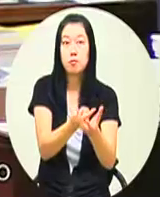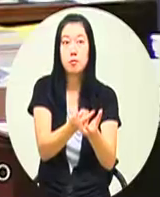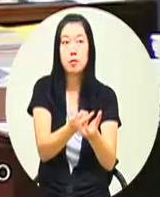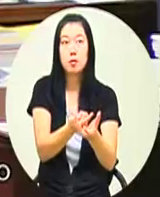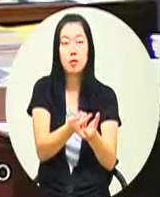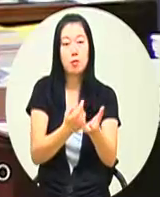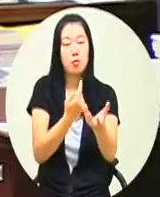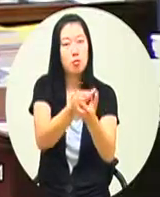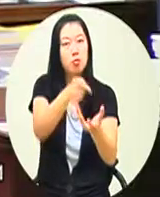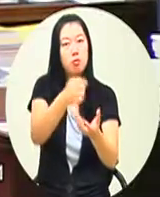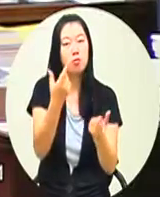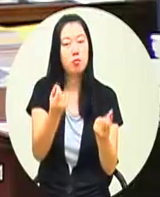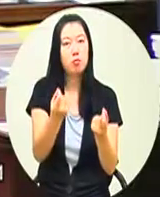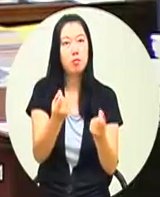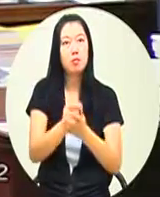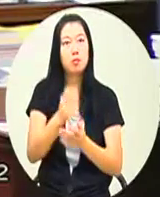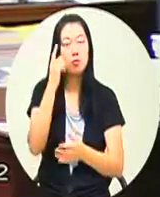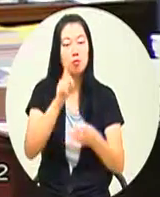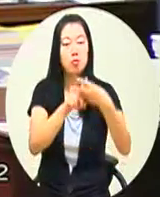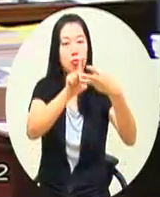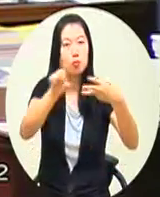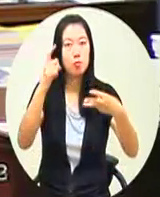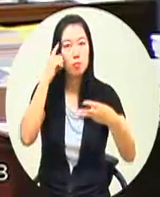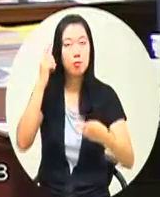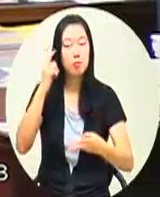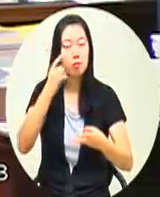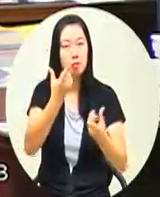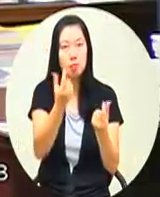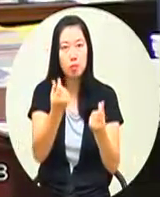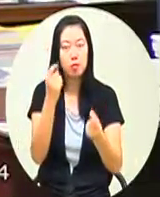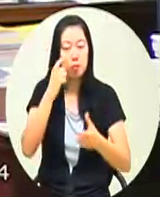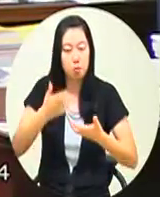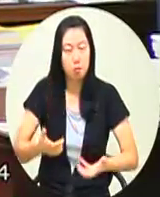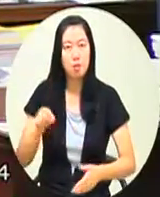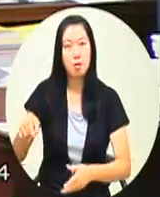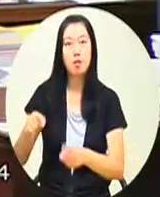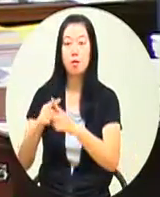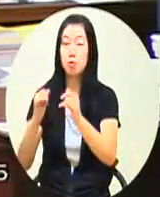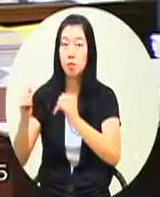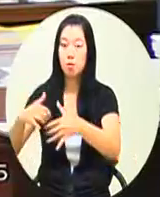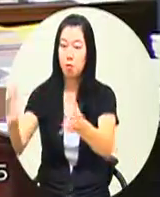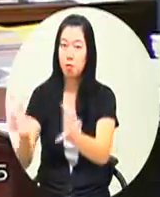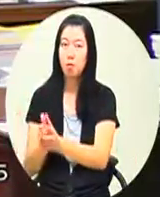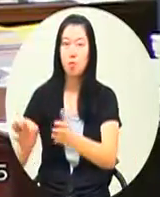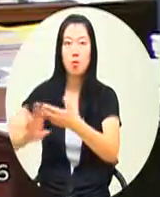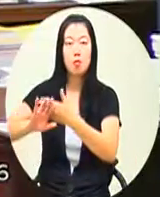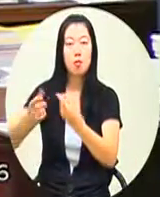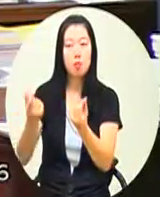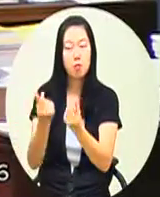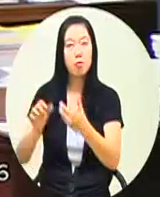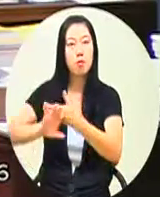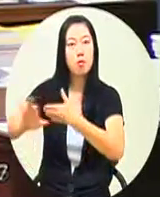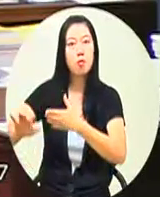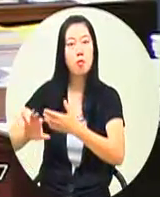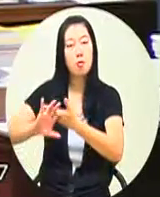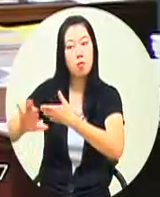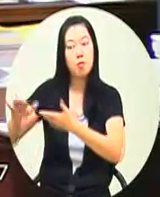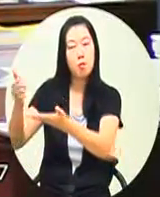非常的重视这些议题，然后也跟很多民间的团体来做一些外来种的移除的一些工作。